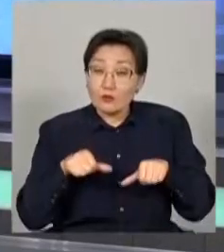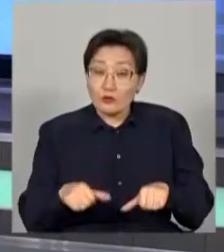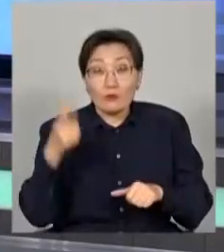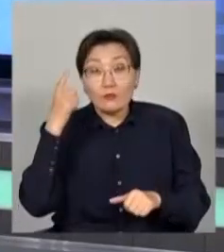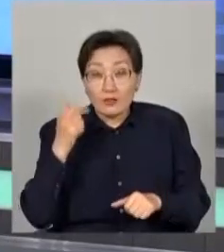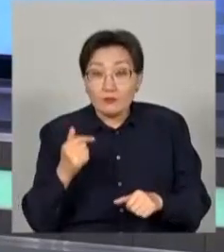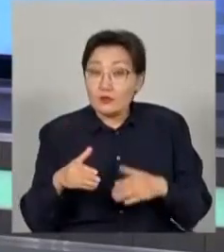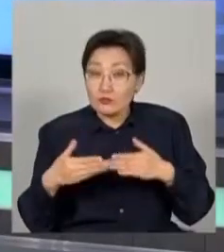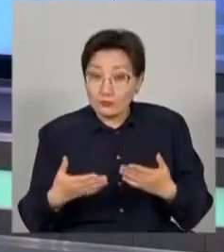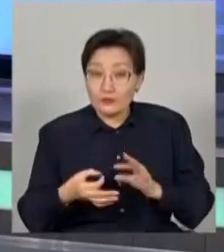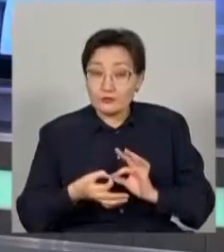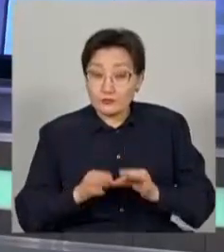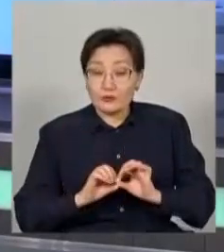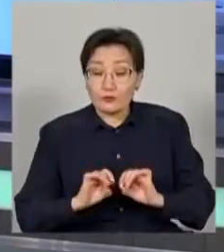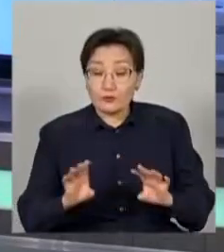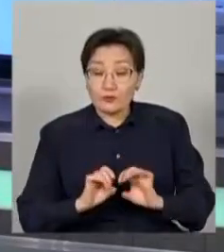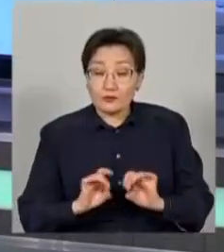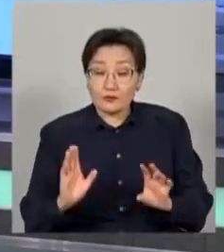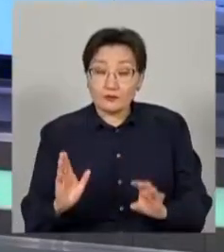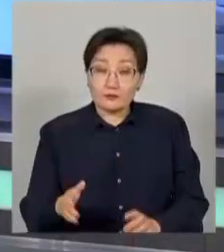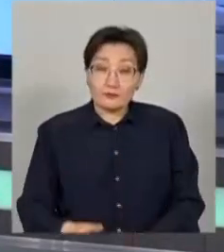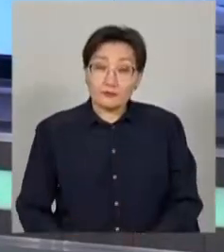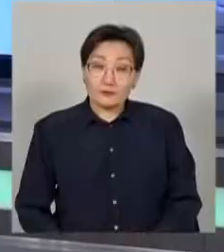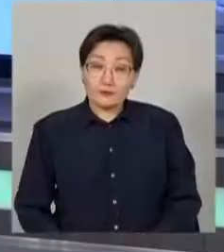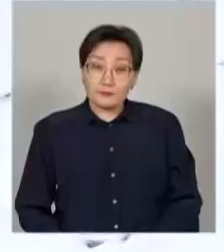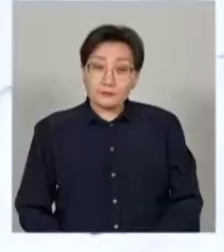ме? Толығырақ әріптесім Жадыра Омаржан айтады.